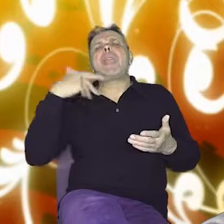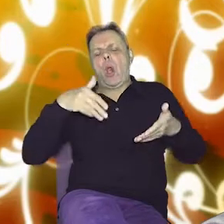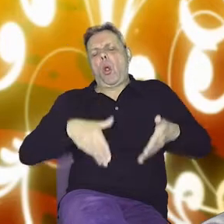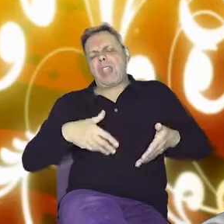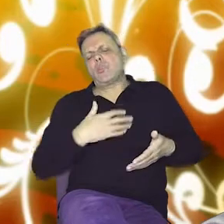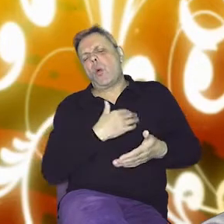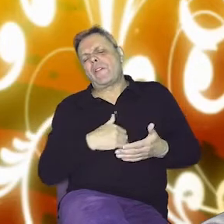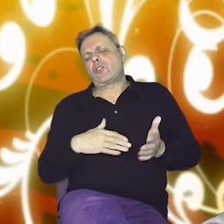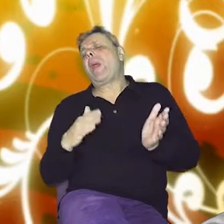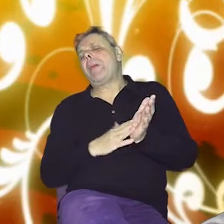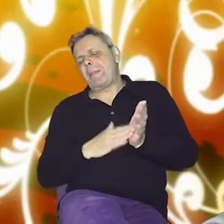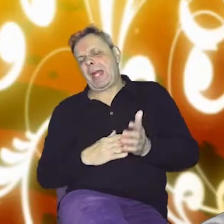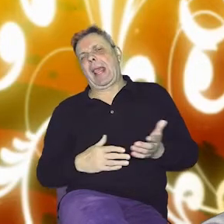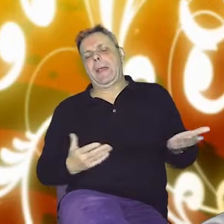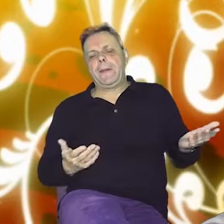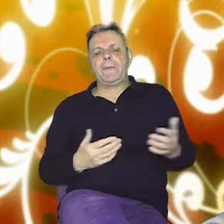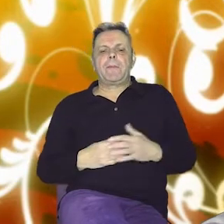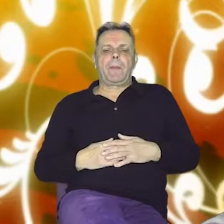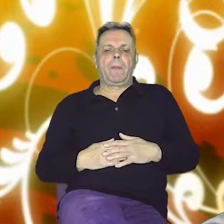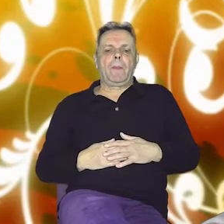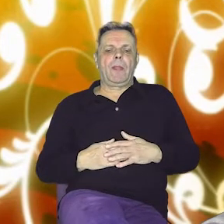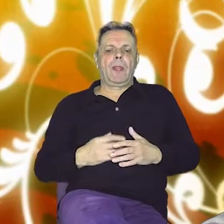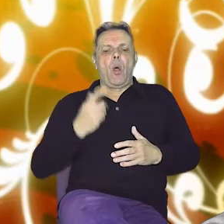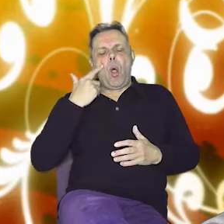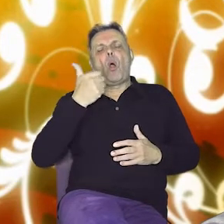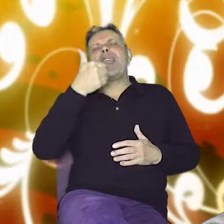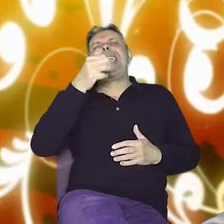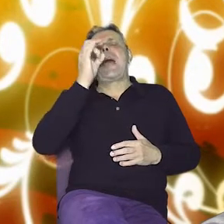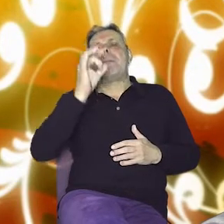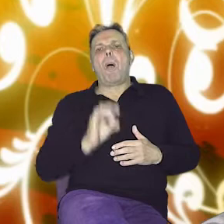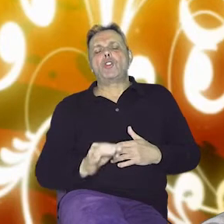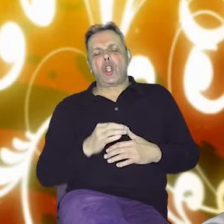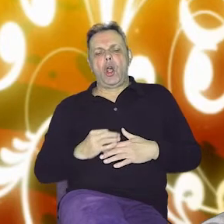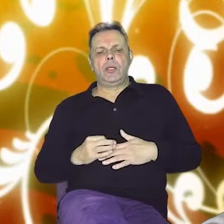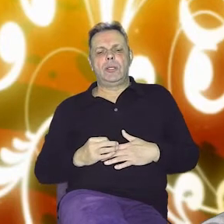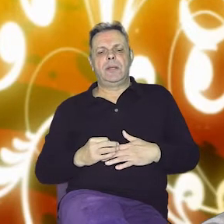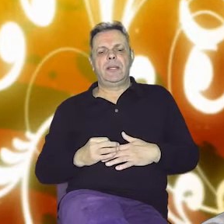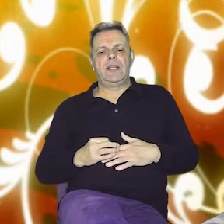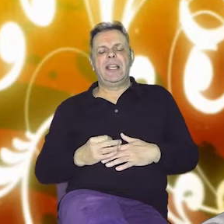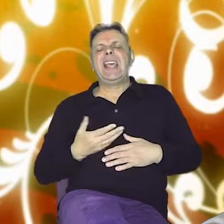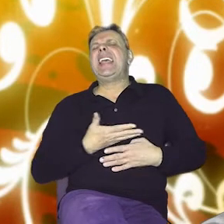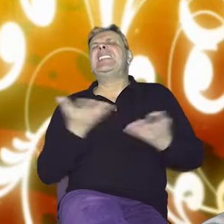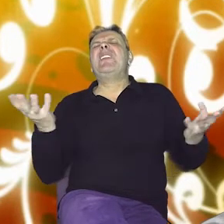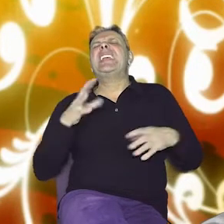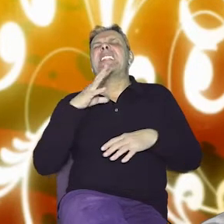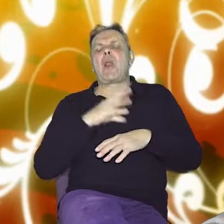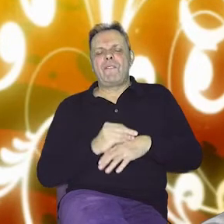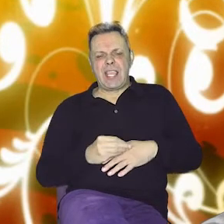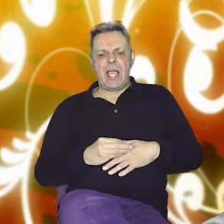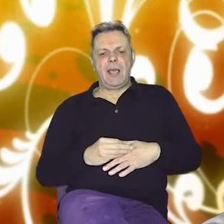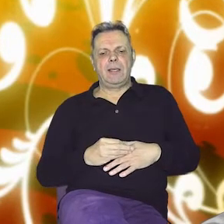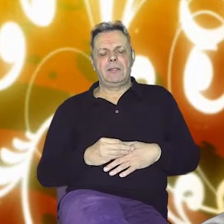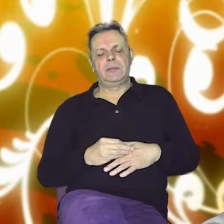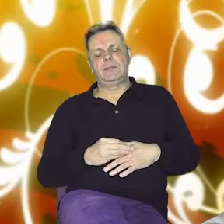ovdje. Naprimjer ovako. Oko 1% svih stanovnika